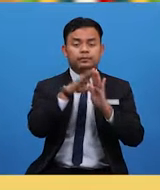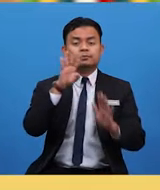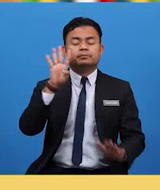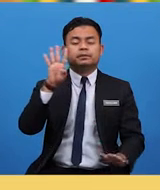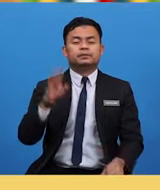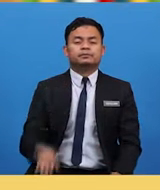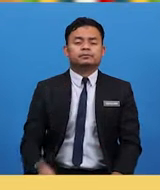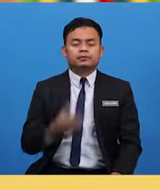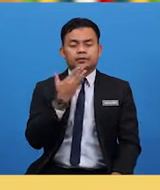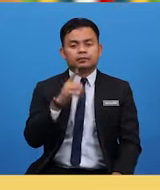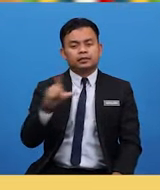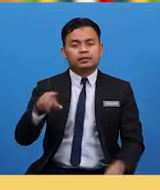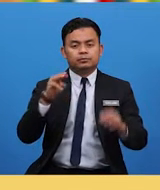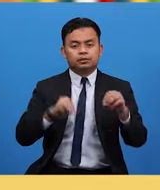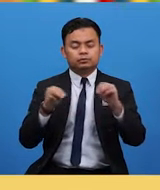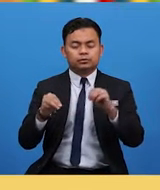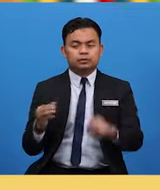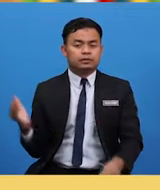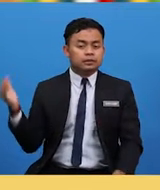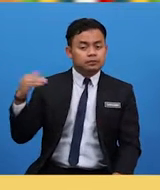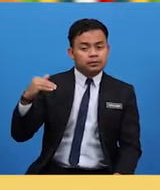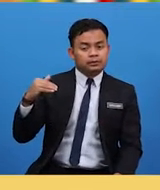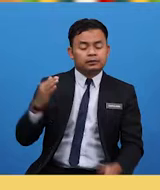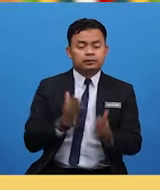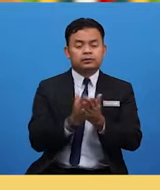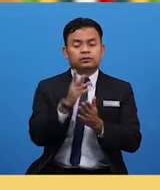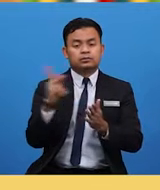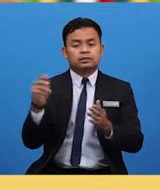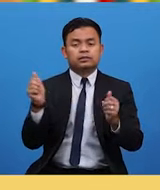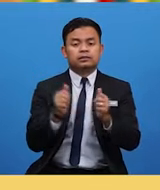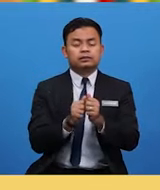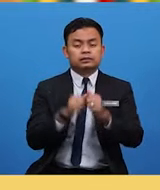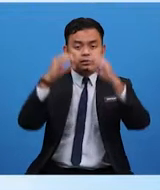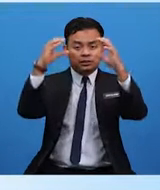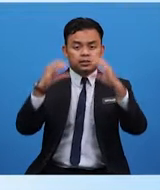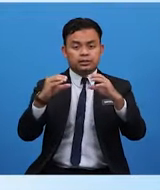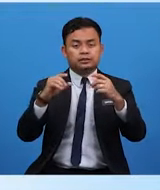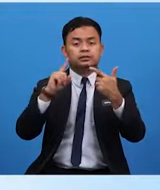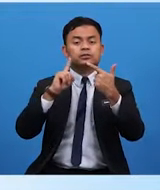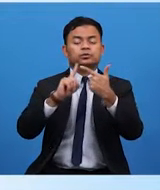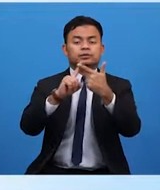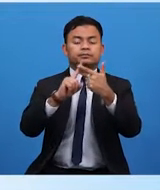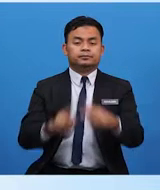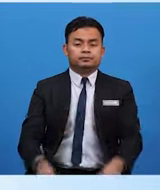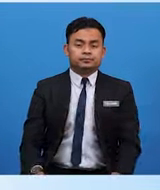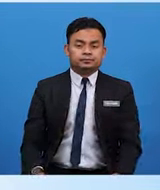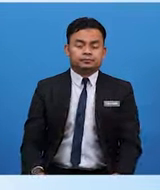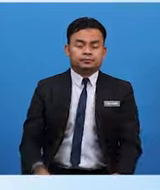Baiklah murid-murid Mari kita teruskan dengan cara kedua yaitu